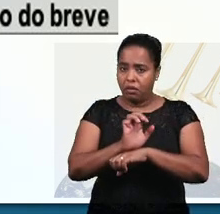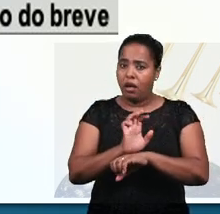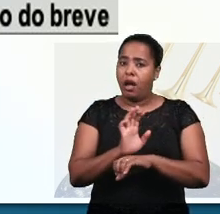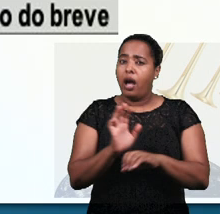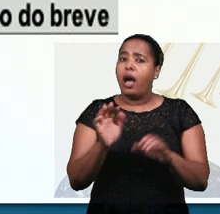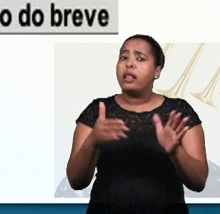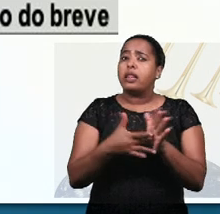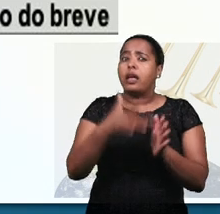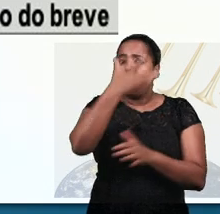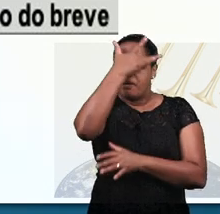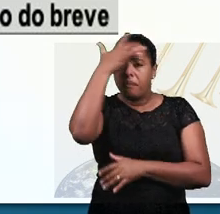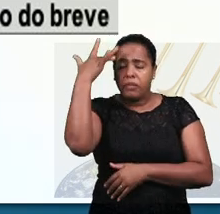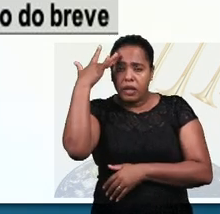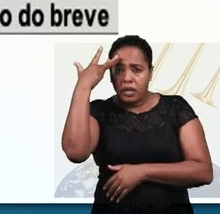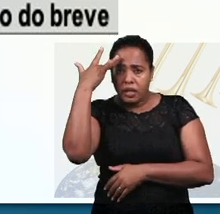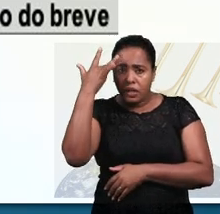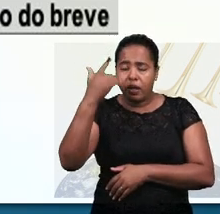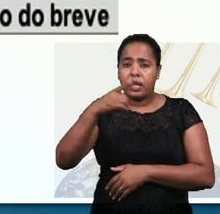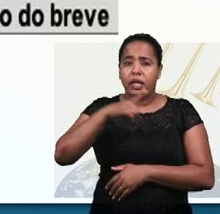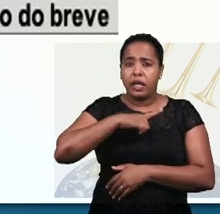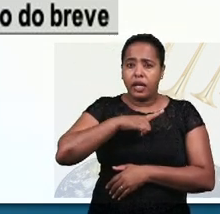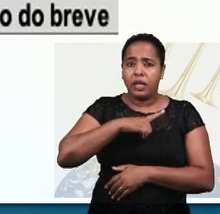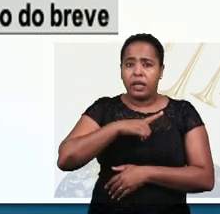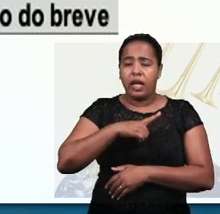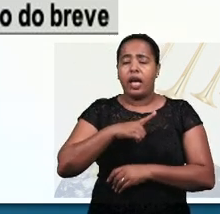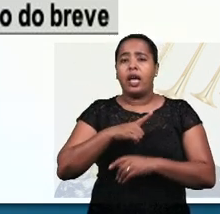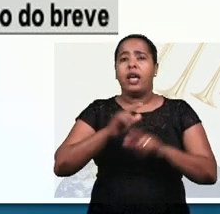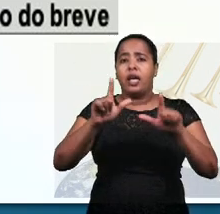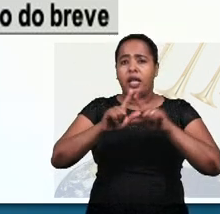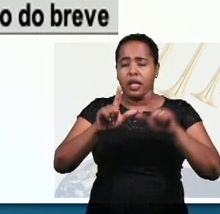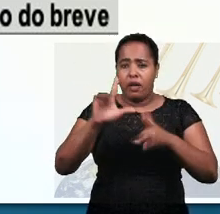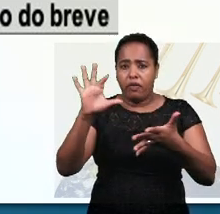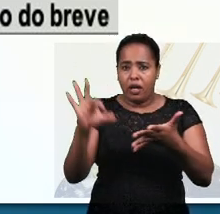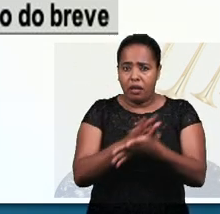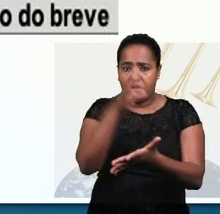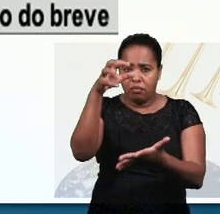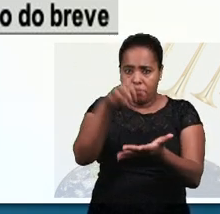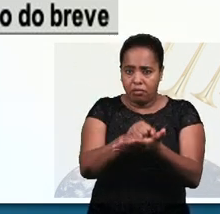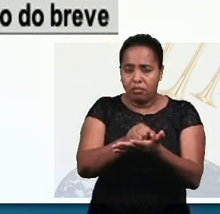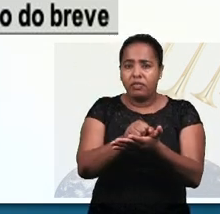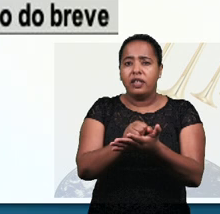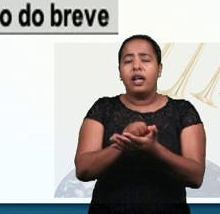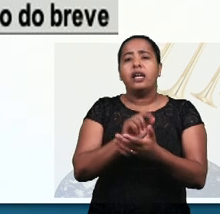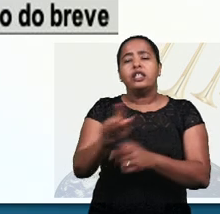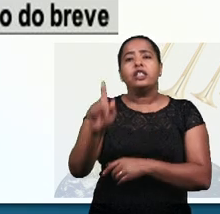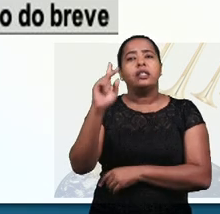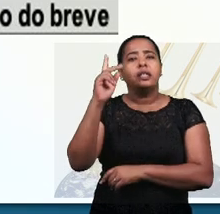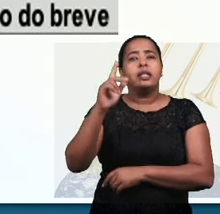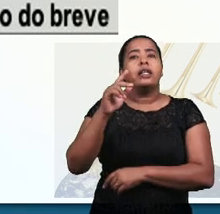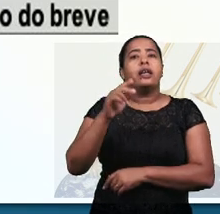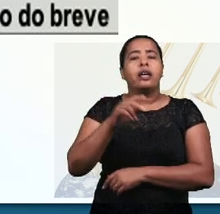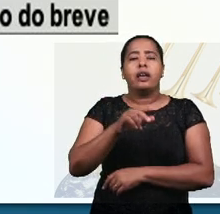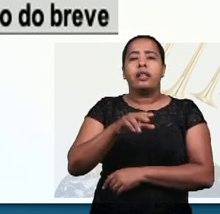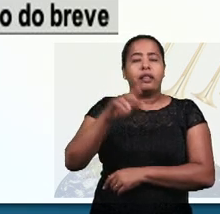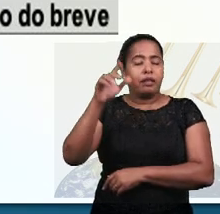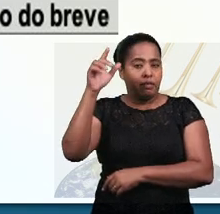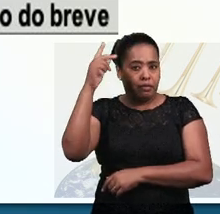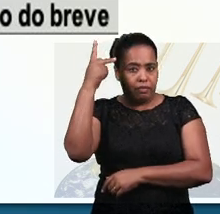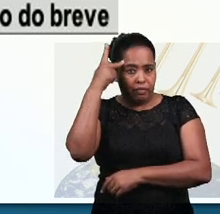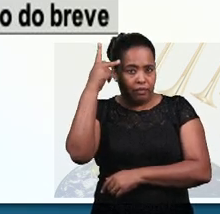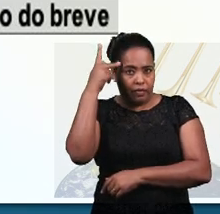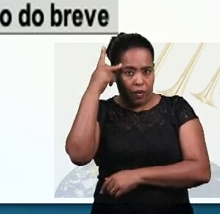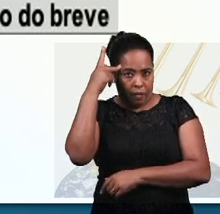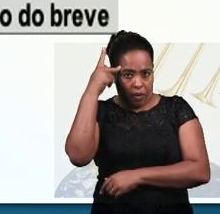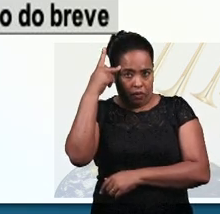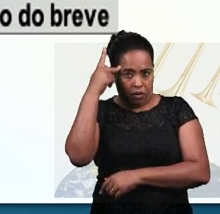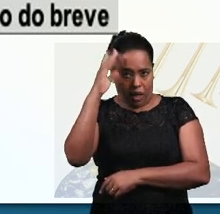avez déjà localisé la chaîne Rede TV dans votre ville. Ceux qui ont la télévision par